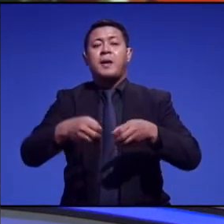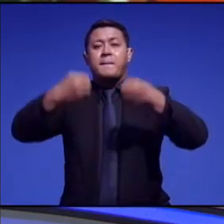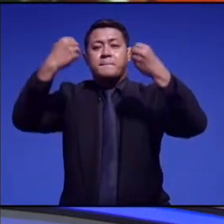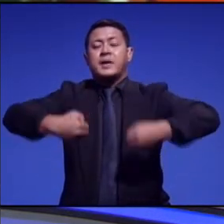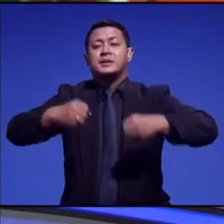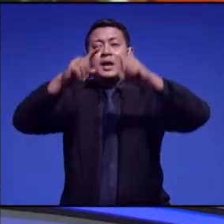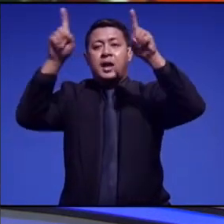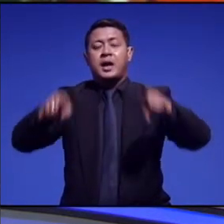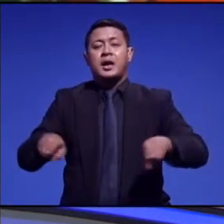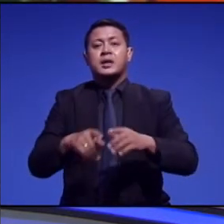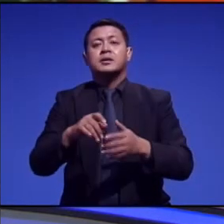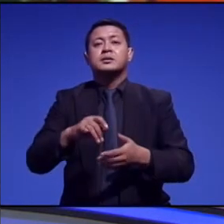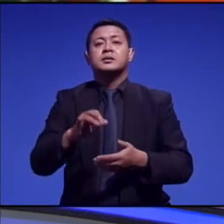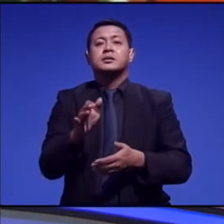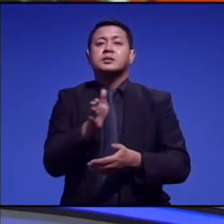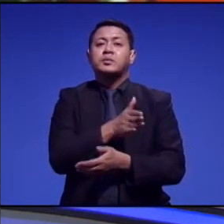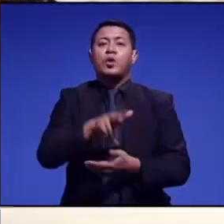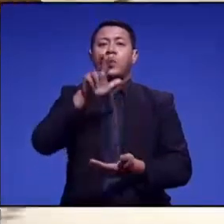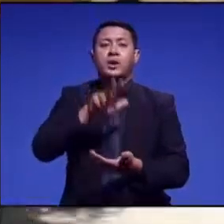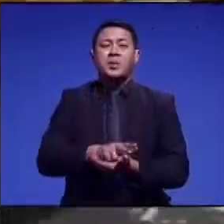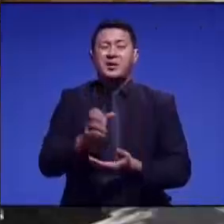APK sebelum penetapan.